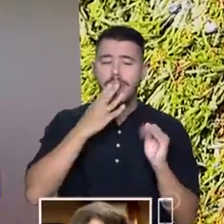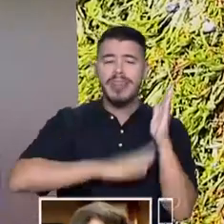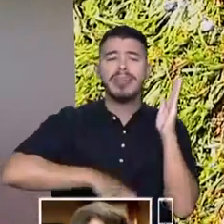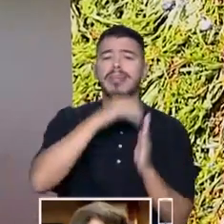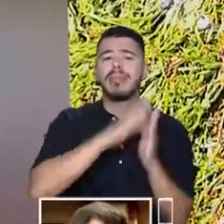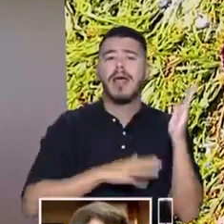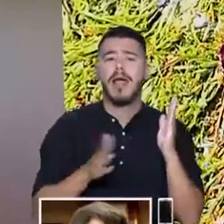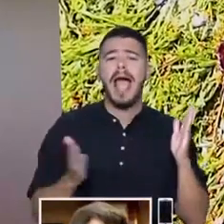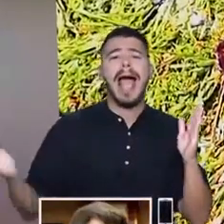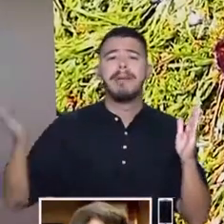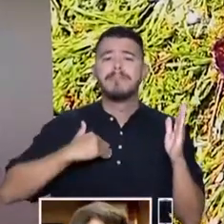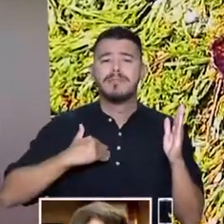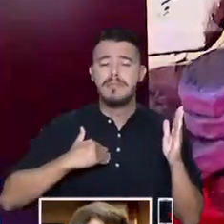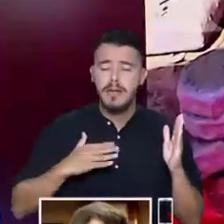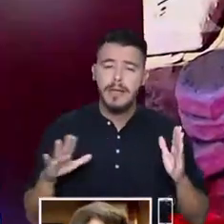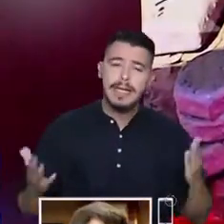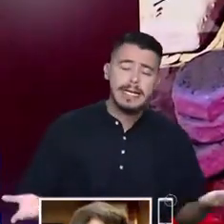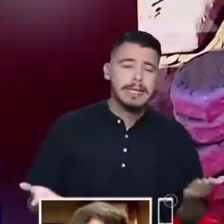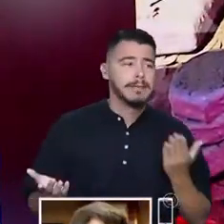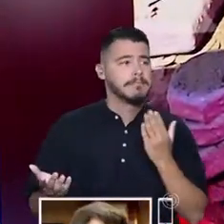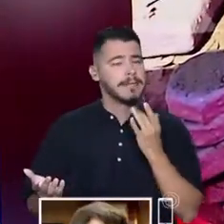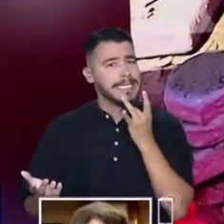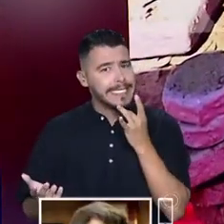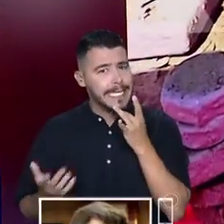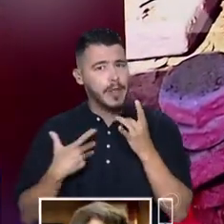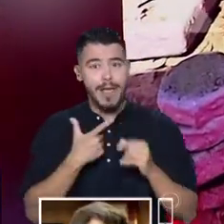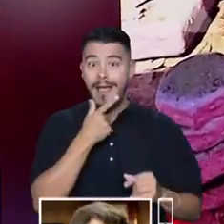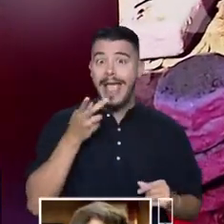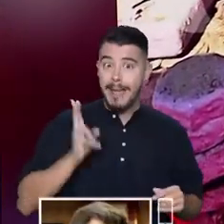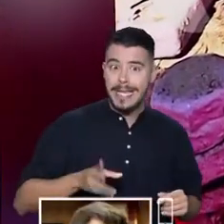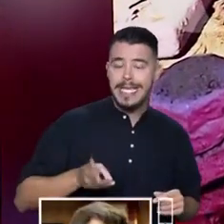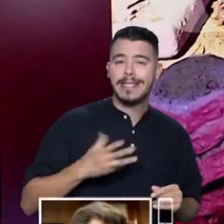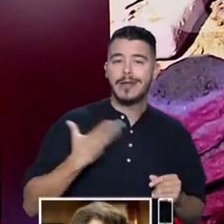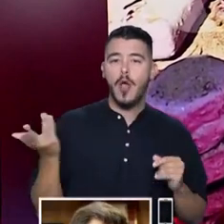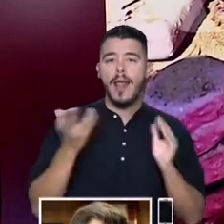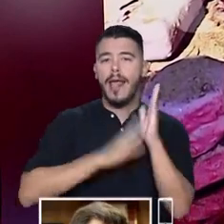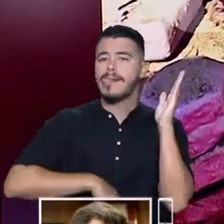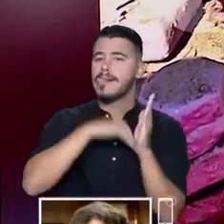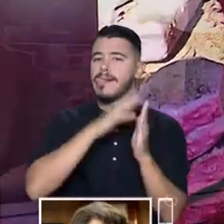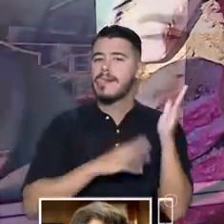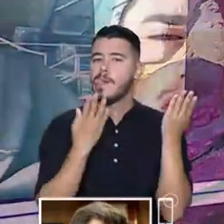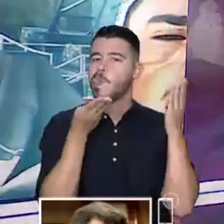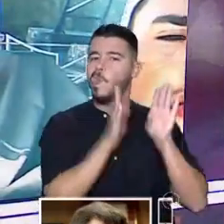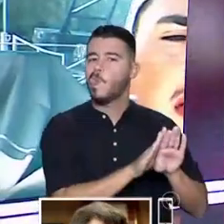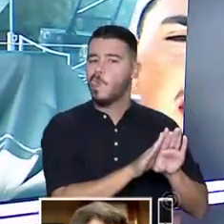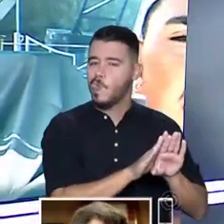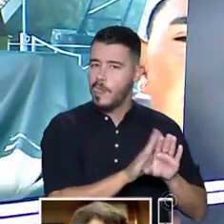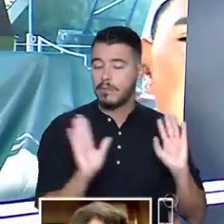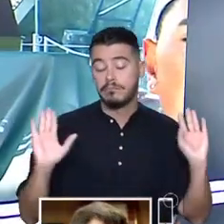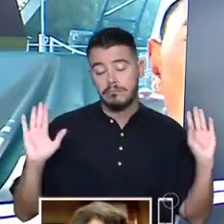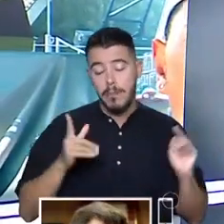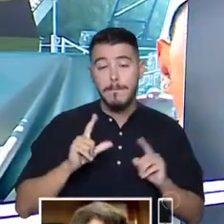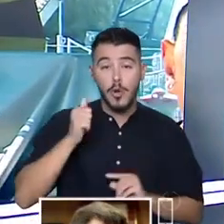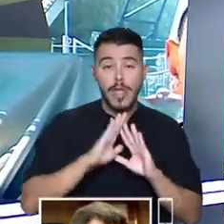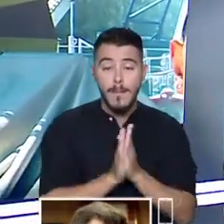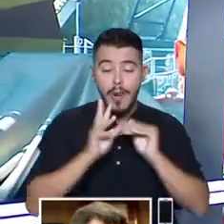χρόνο, ή ένα σίδερο το οποίο είναι επικίνδυνο πραγματικά να είναι καλά βαμμένο και να μην δείχνει τη φθορά του χρόνου. Ωστόσο, εδώ έχουμε ένα αποτέλεσμα.